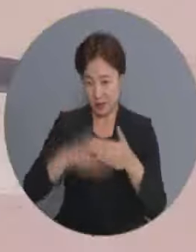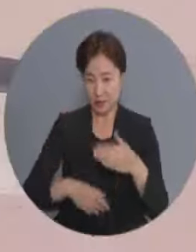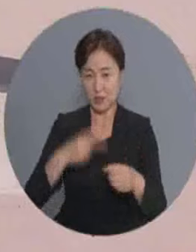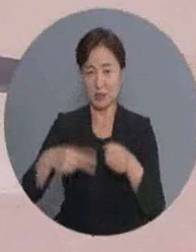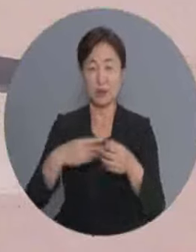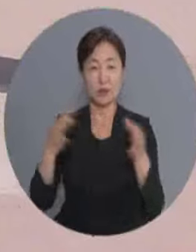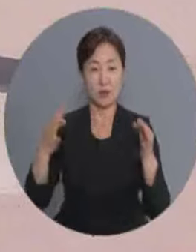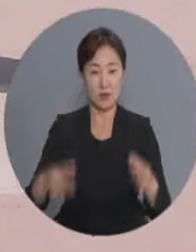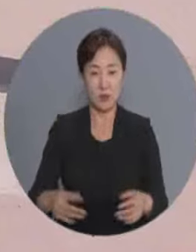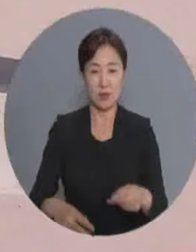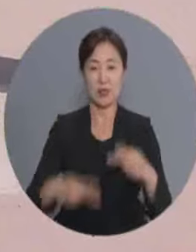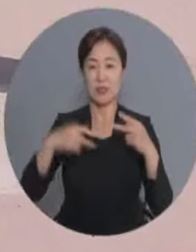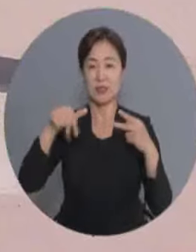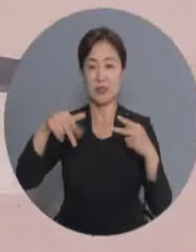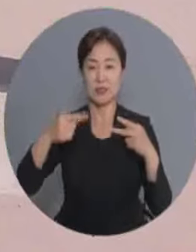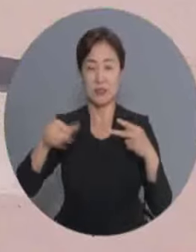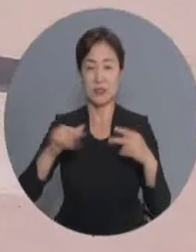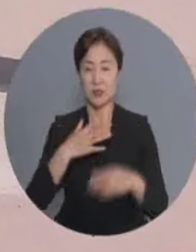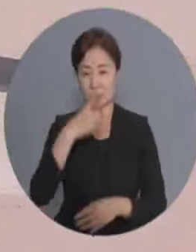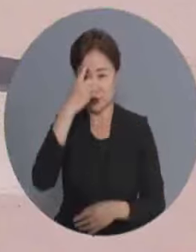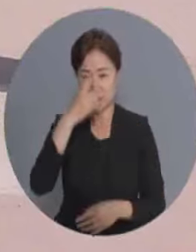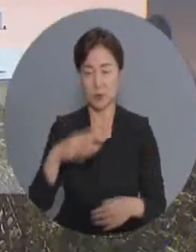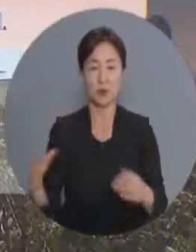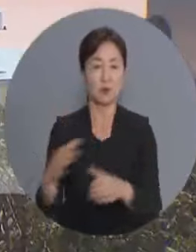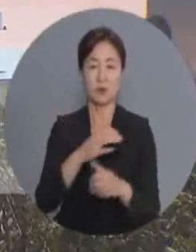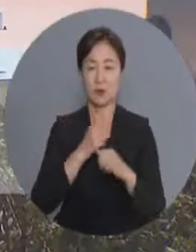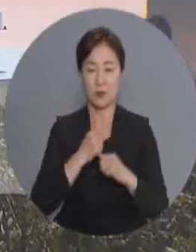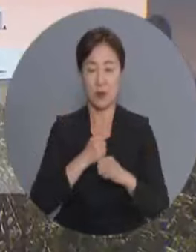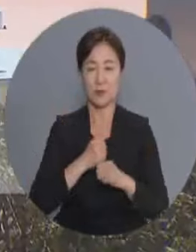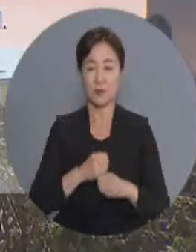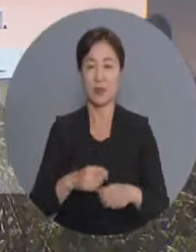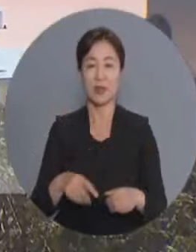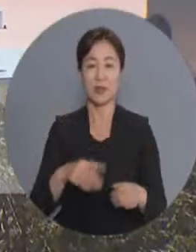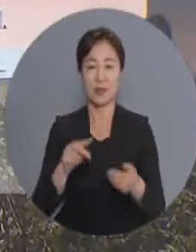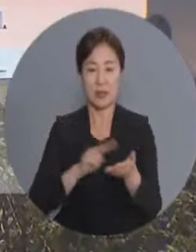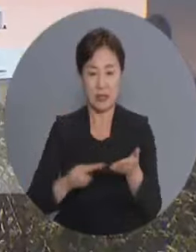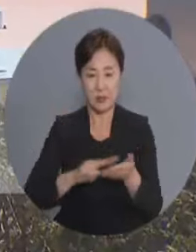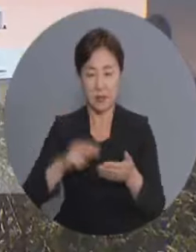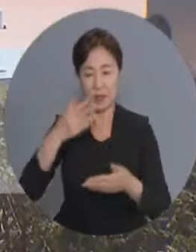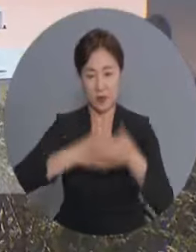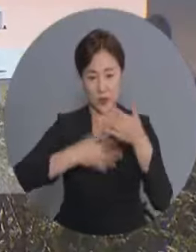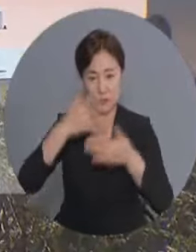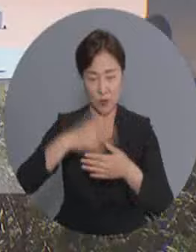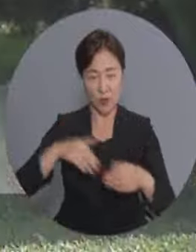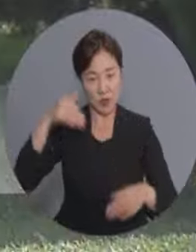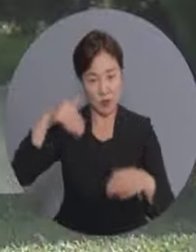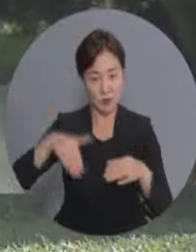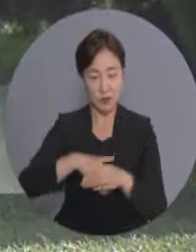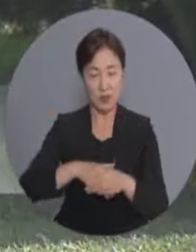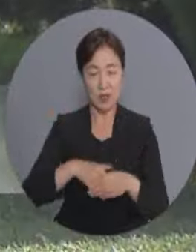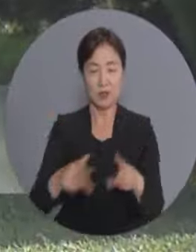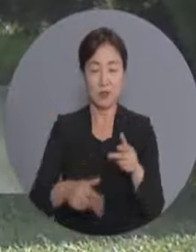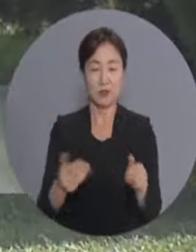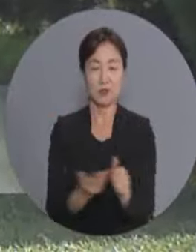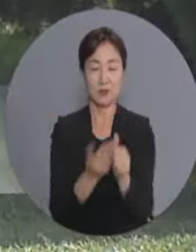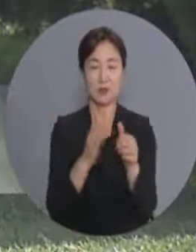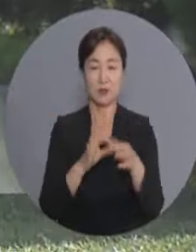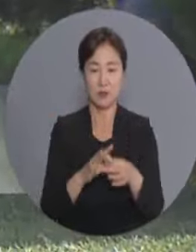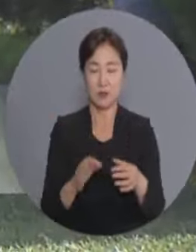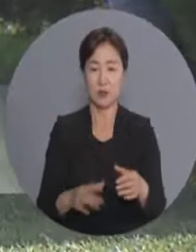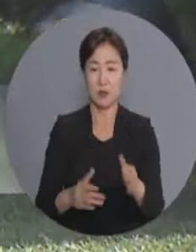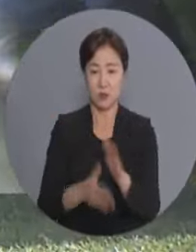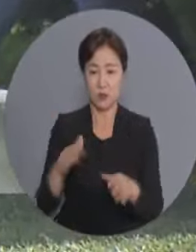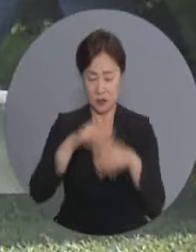동안 K디즈니 순천으로 통칭되는 애니메이션과 웹툰 등 문화산업 육성을 통해 도시 전체를